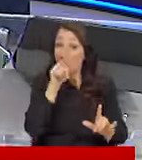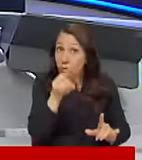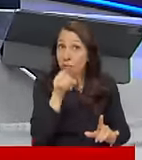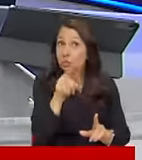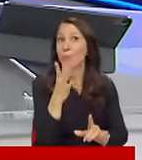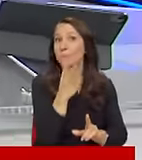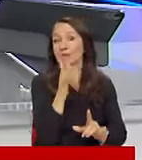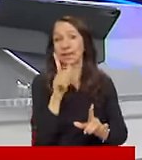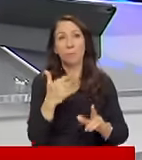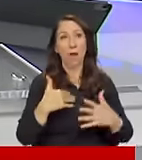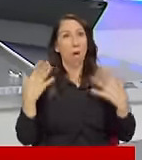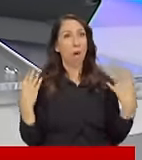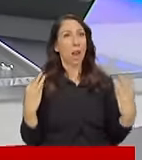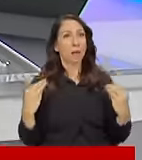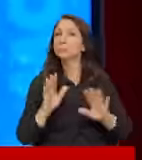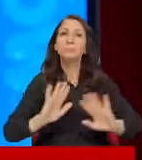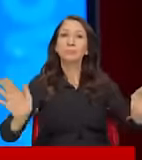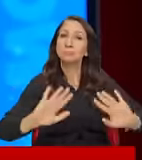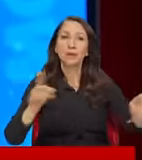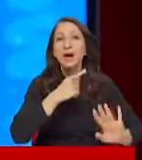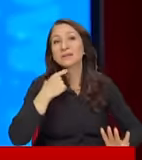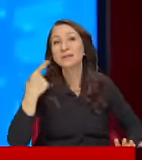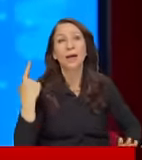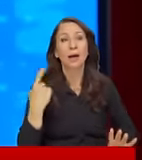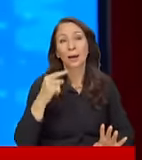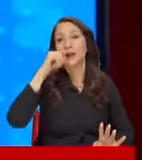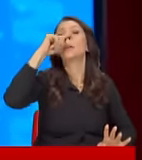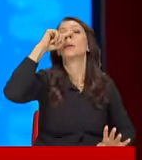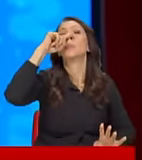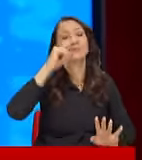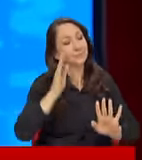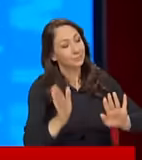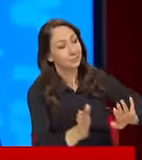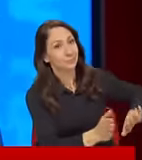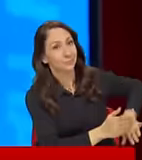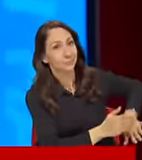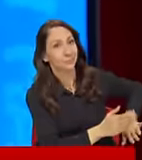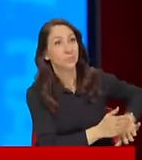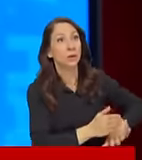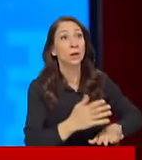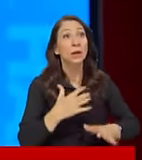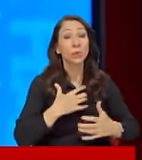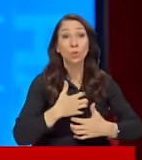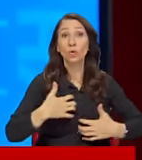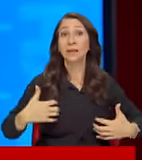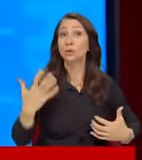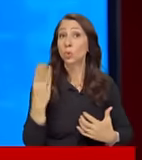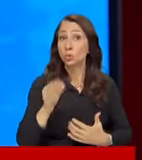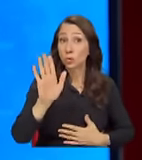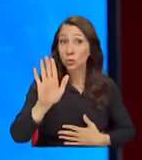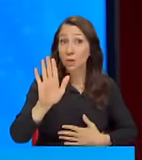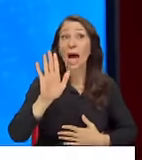şunu bileceksiniz. Ben en iyisiyim asla. Kibiri kapının dışına. Özgüveniniz olsun